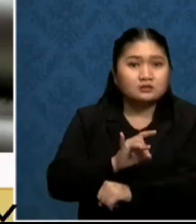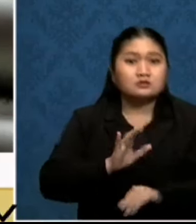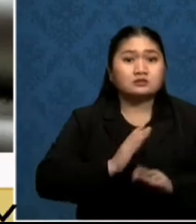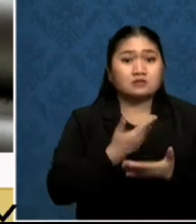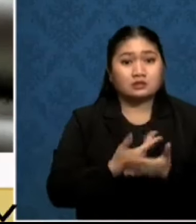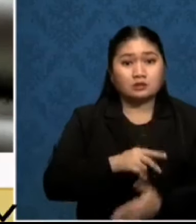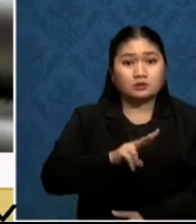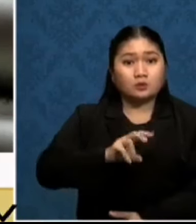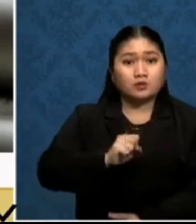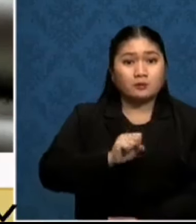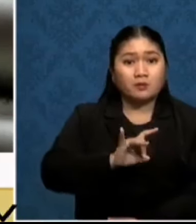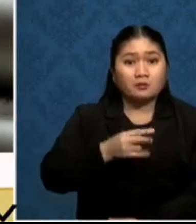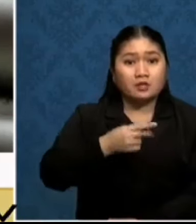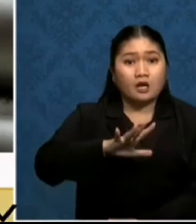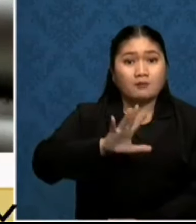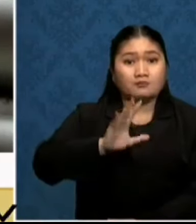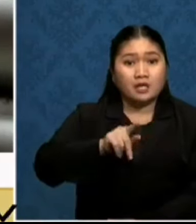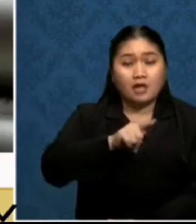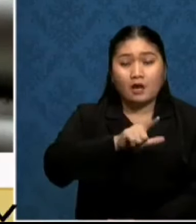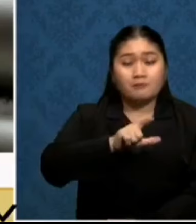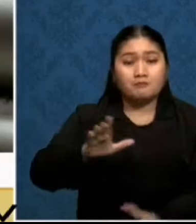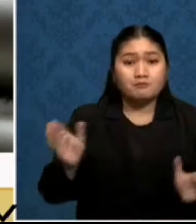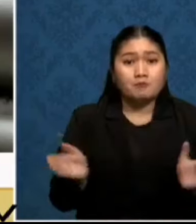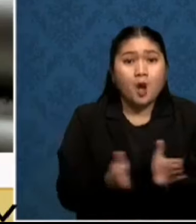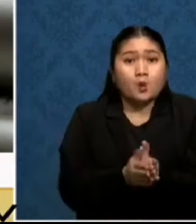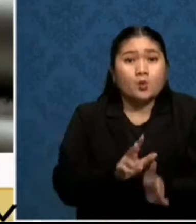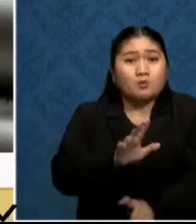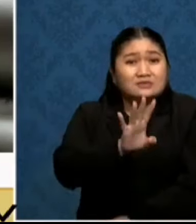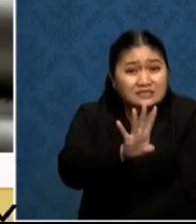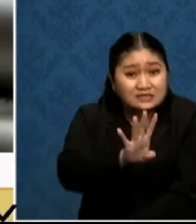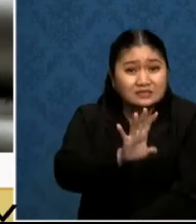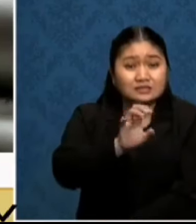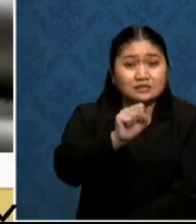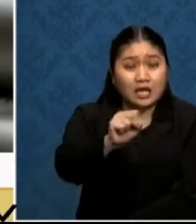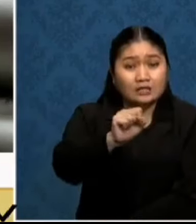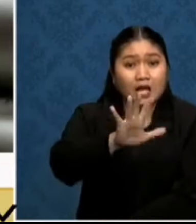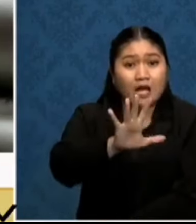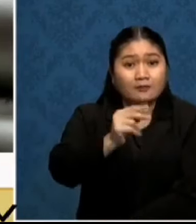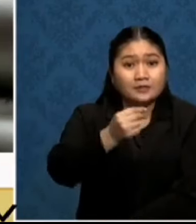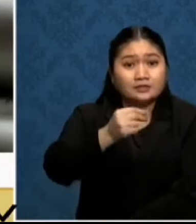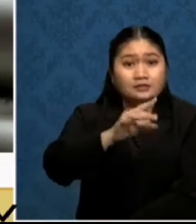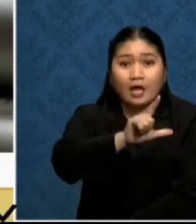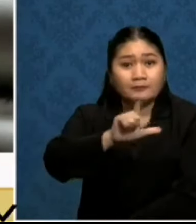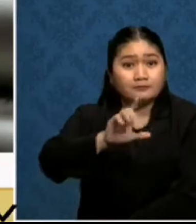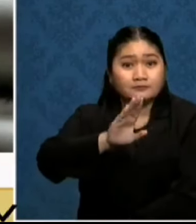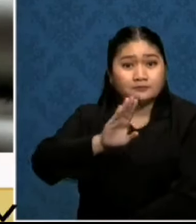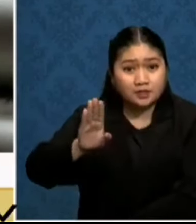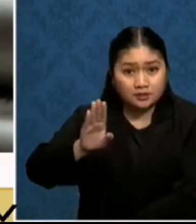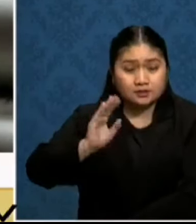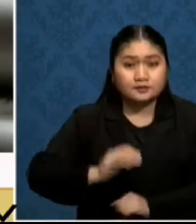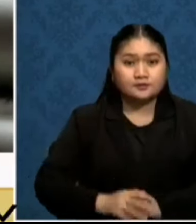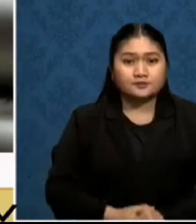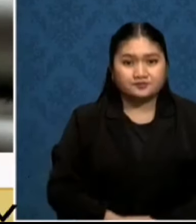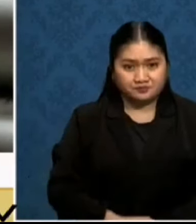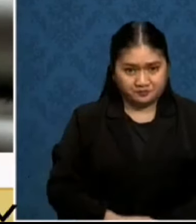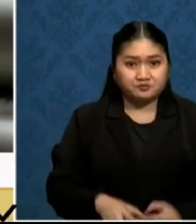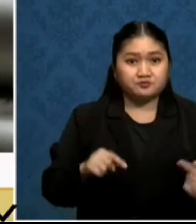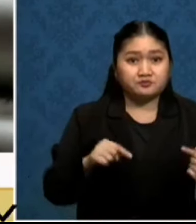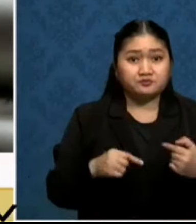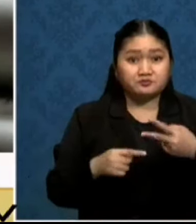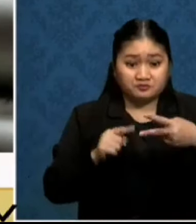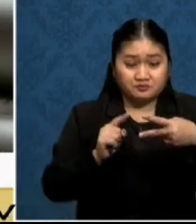25,000ล้านบาทรวมแล้วเป็น450,000ล้านบาทโดยงบ